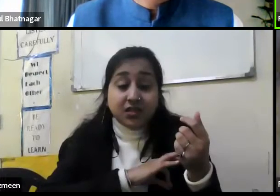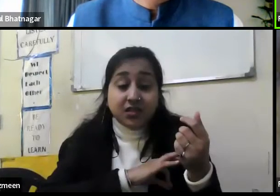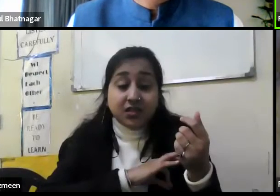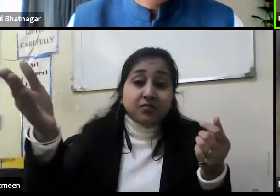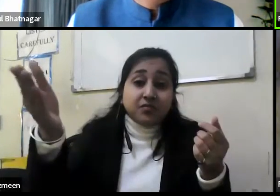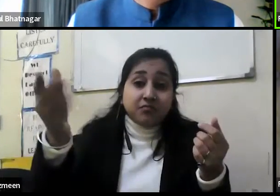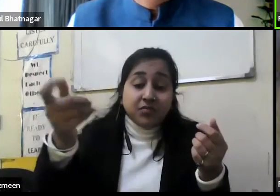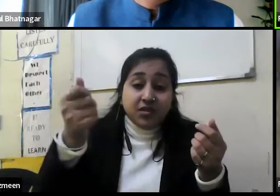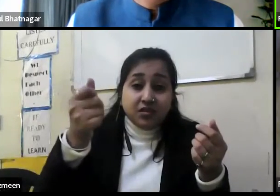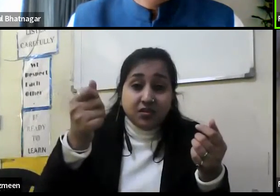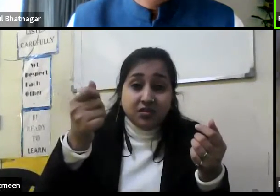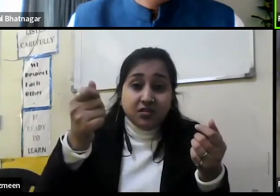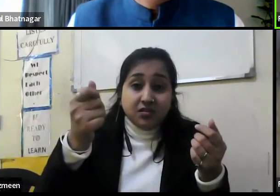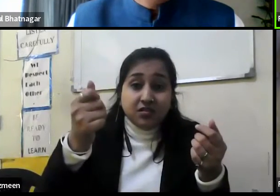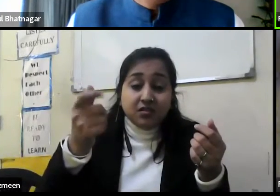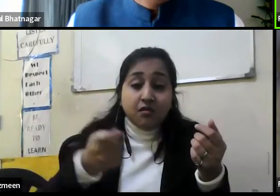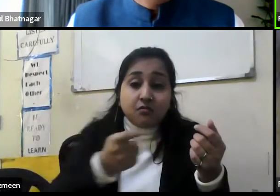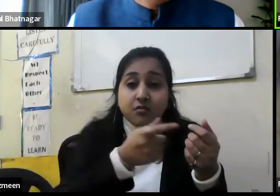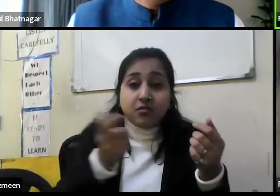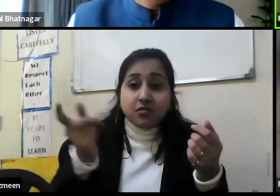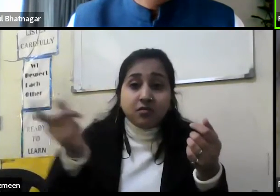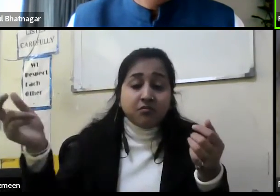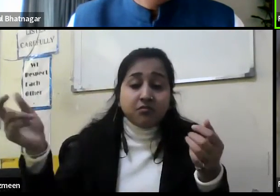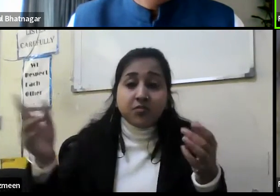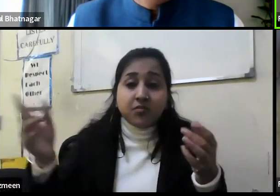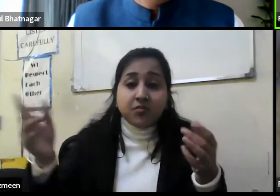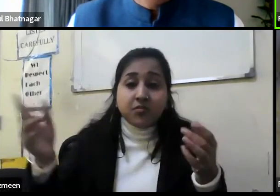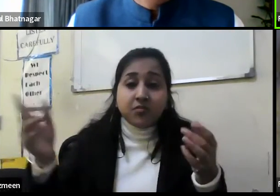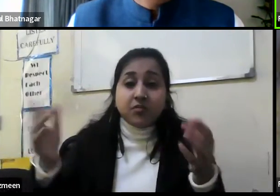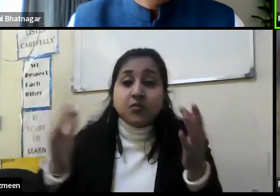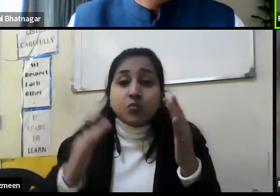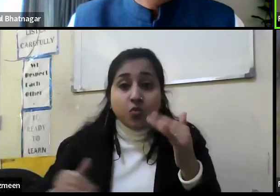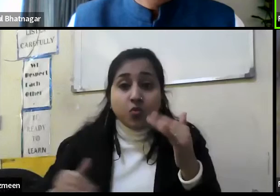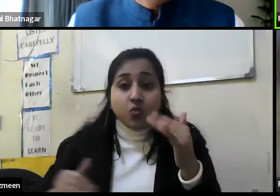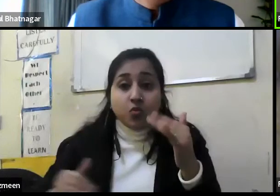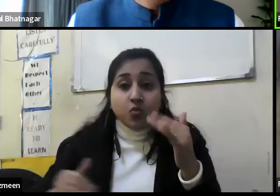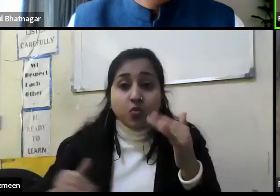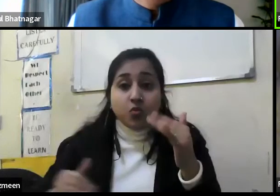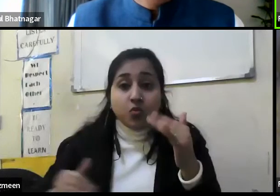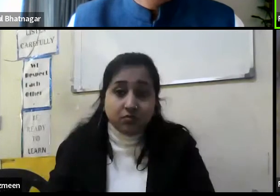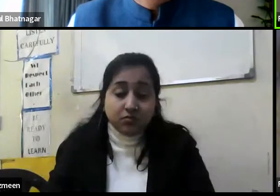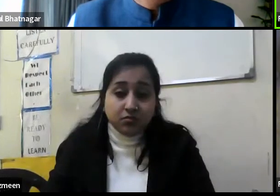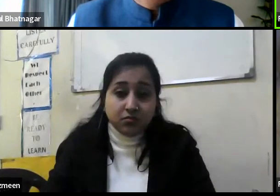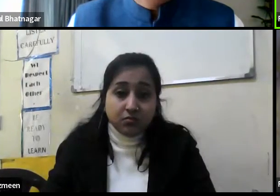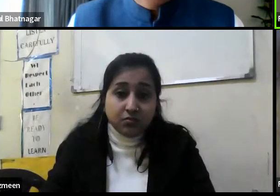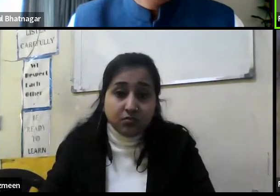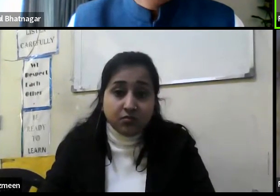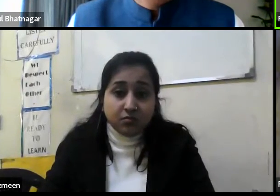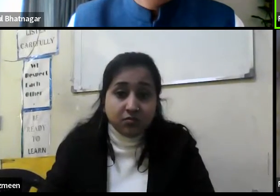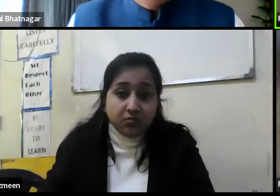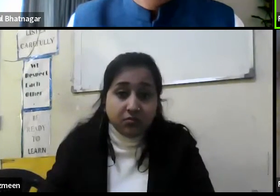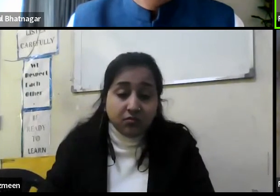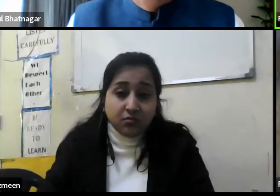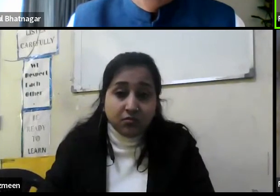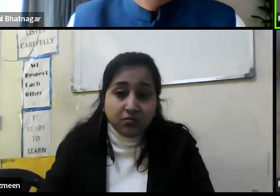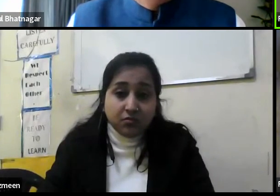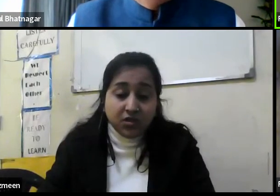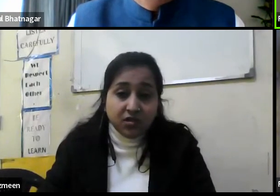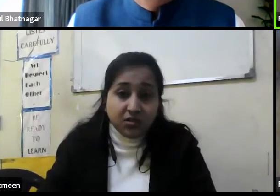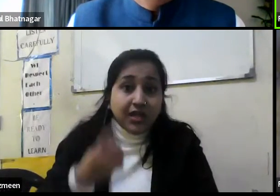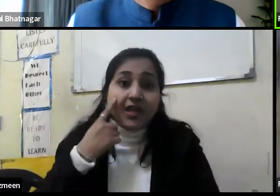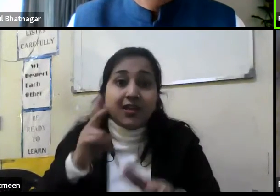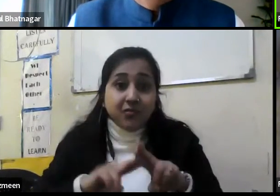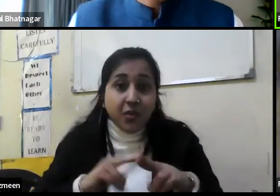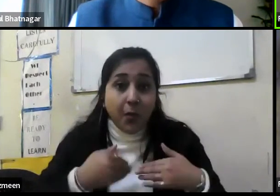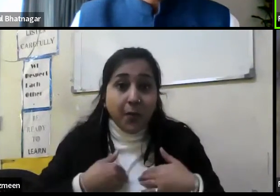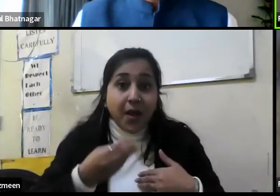expenses. Collect before you pay. I need to collect money. मेरे पानी के टैंक में पानी होना चाहिए तभी मैं पानी दे सकता हूँ, तो मेरे बैंक